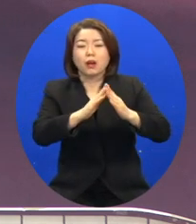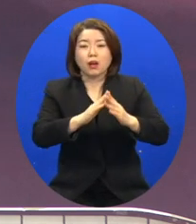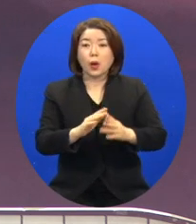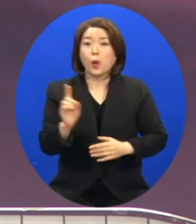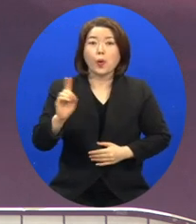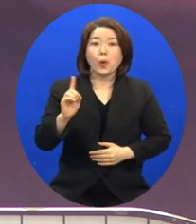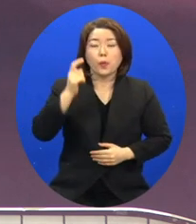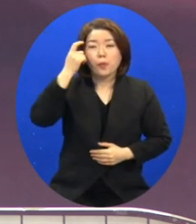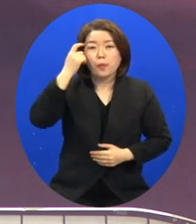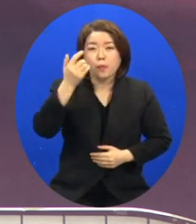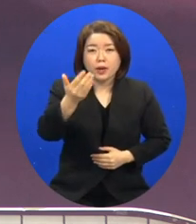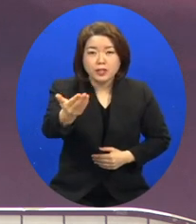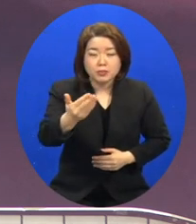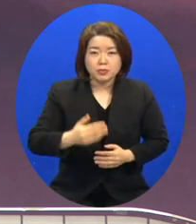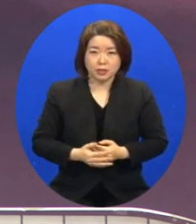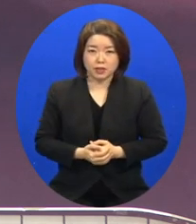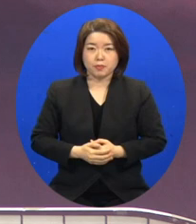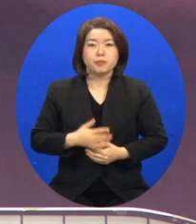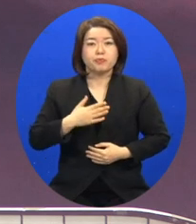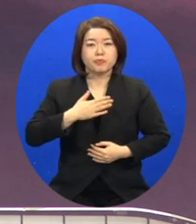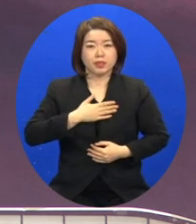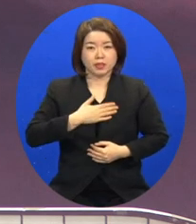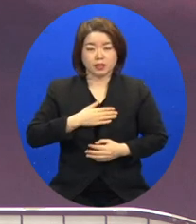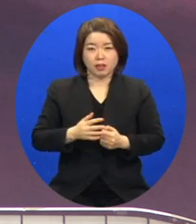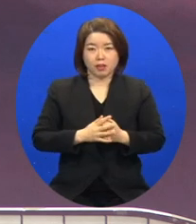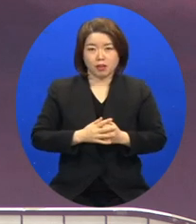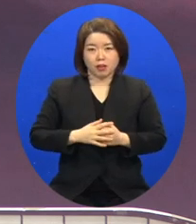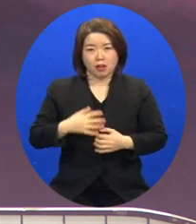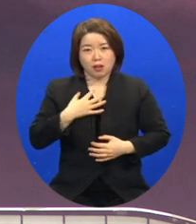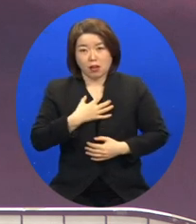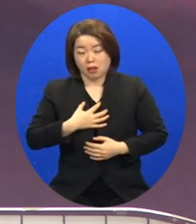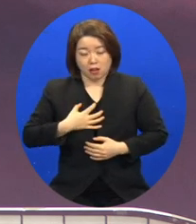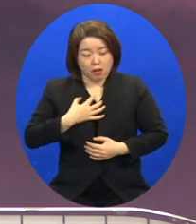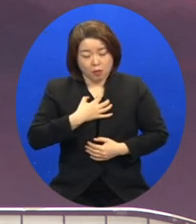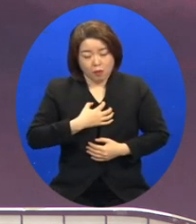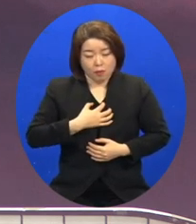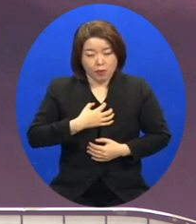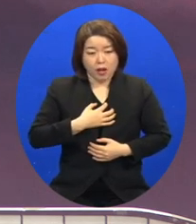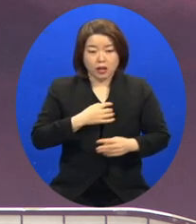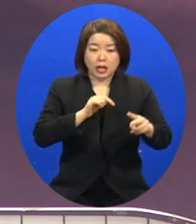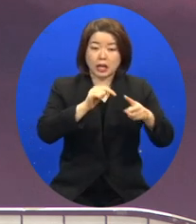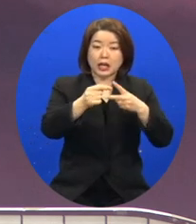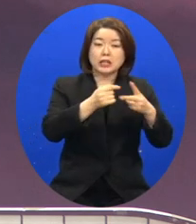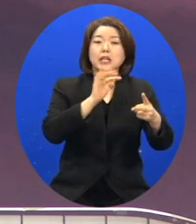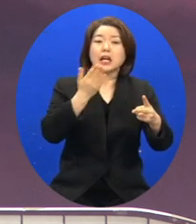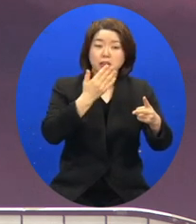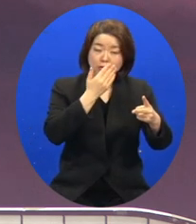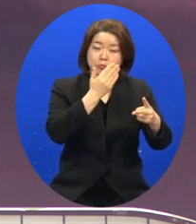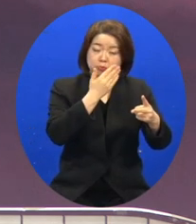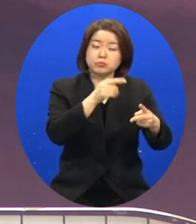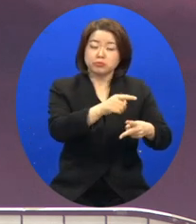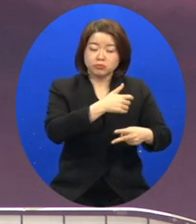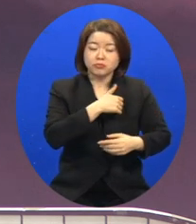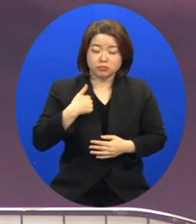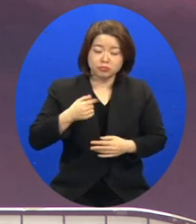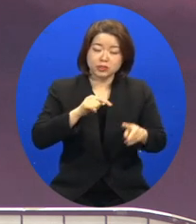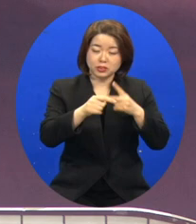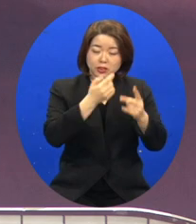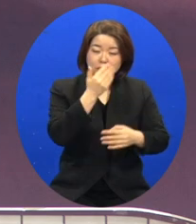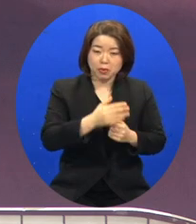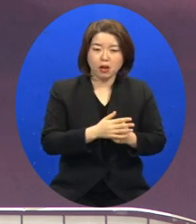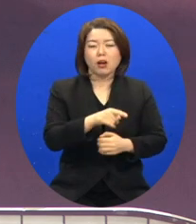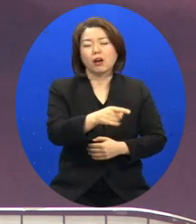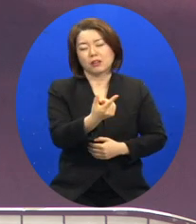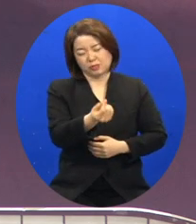쪽이에요 저는 정말 괴롭게 2가 된다 파의 요 확 충분히 이해가 된다 그럴 수